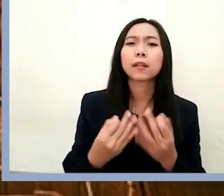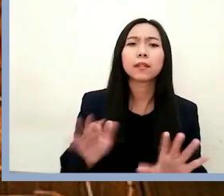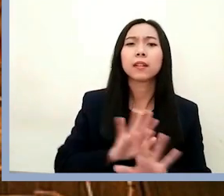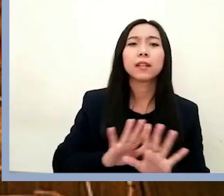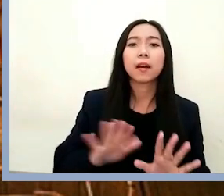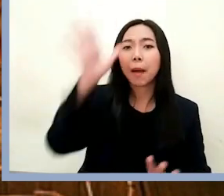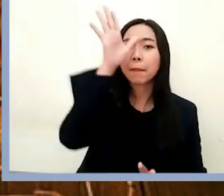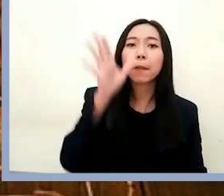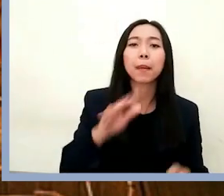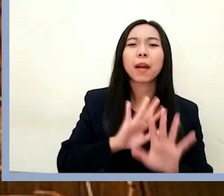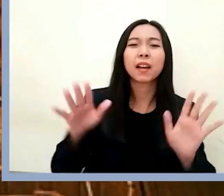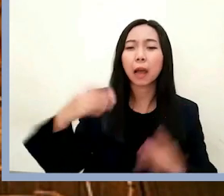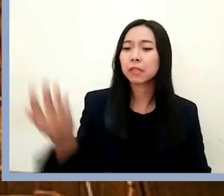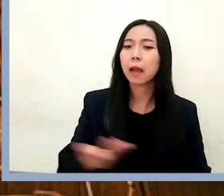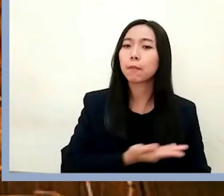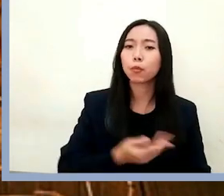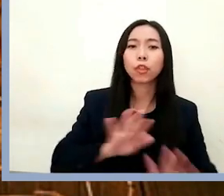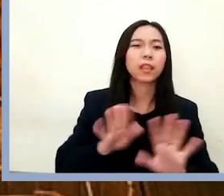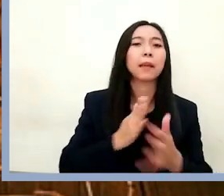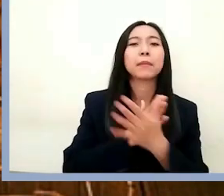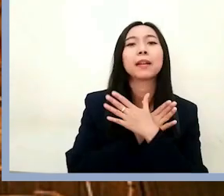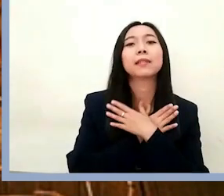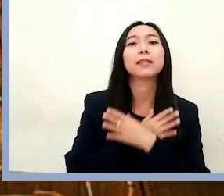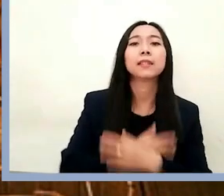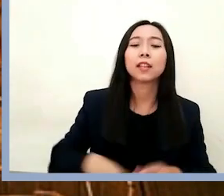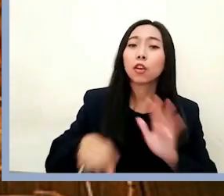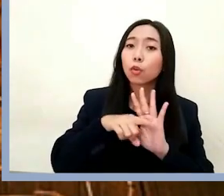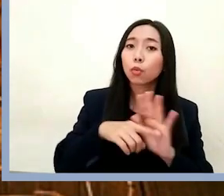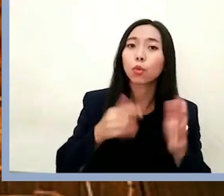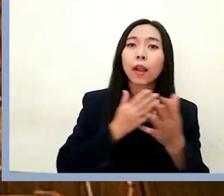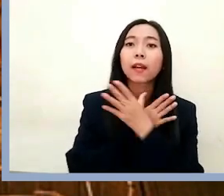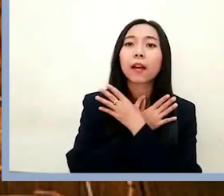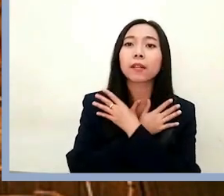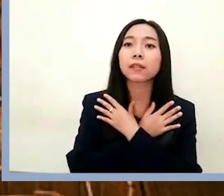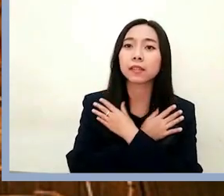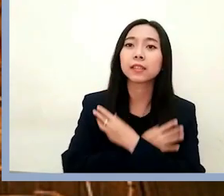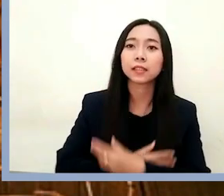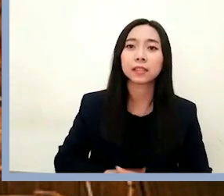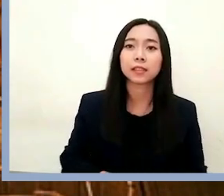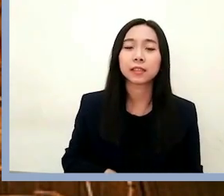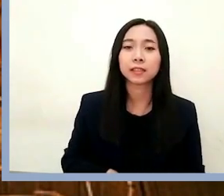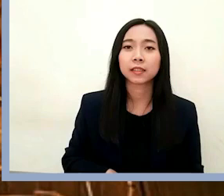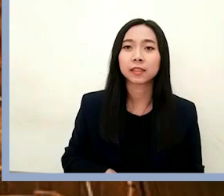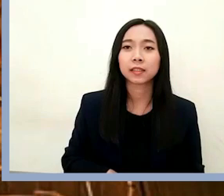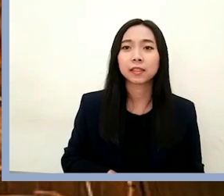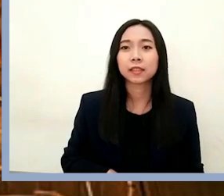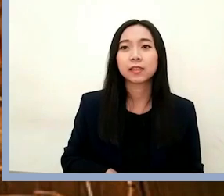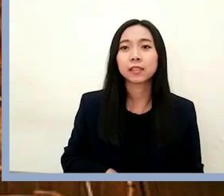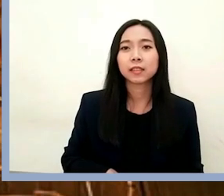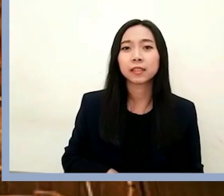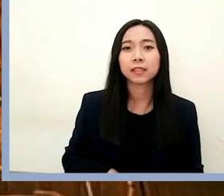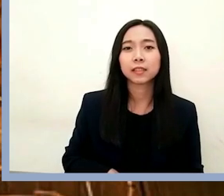para orang tuanya mereka merasakan relasi keluarga yang begitu anonim ya anonim itu tidak